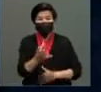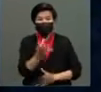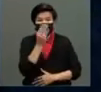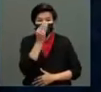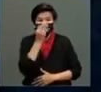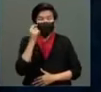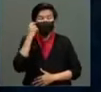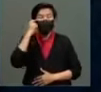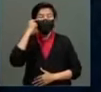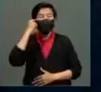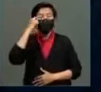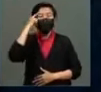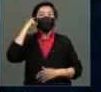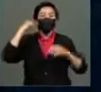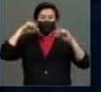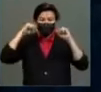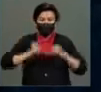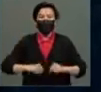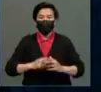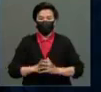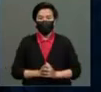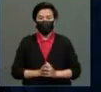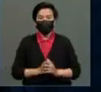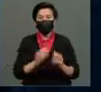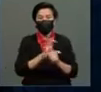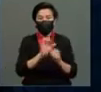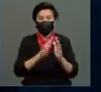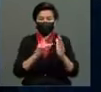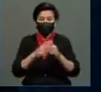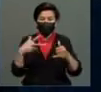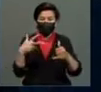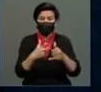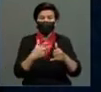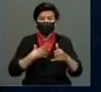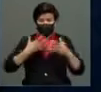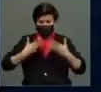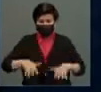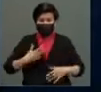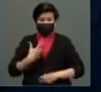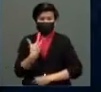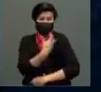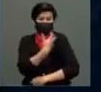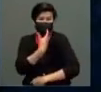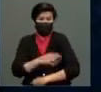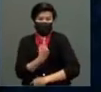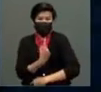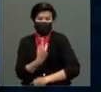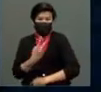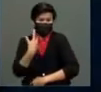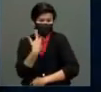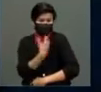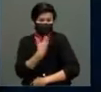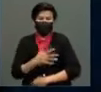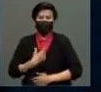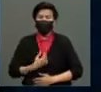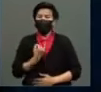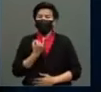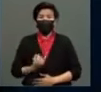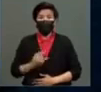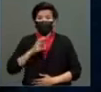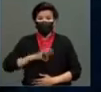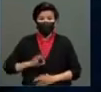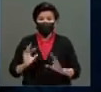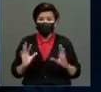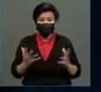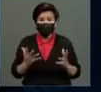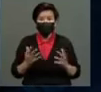ใจแล้วก็สมัครใจนะครับผมเองฉีดแล้วไม่มีประเด็นอะไรเลยนะครับ2เข็มแล้วไม่มีแพ้ซะด้วยซ้ําแล้วก็ยัง